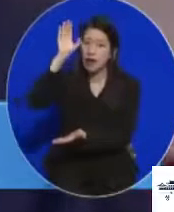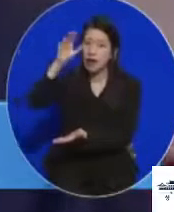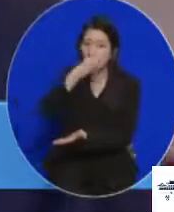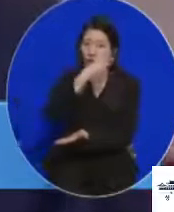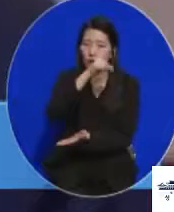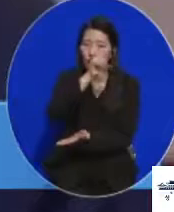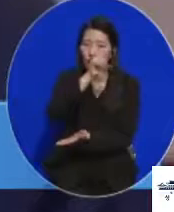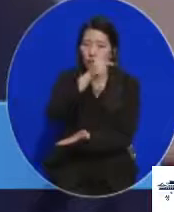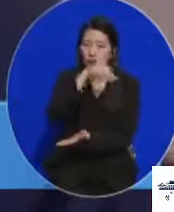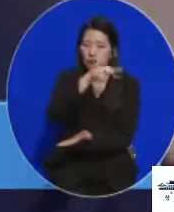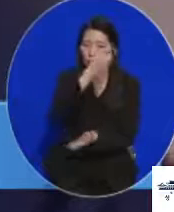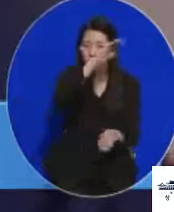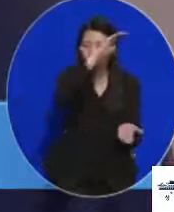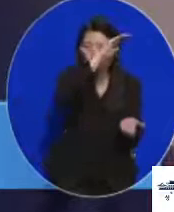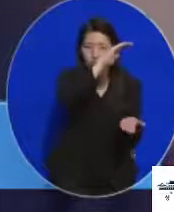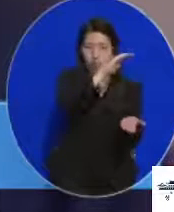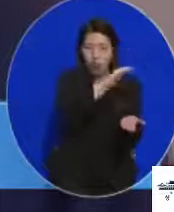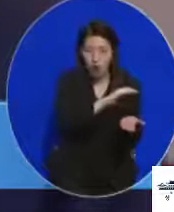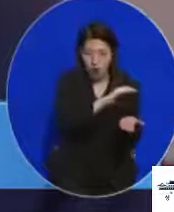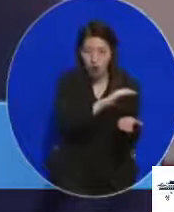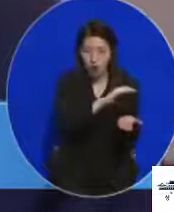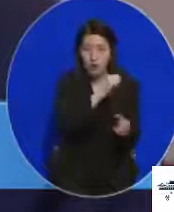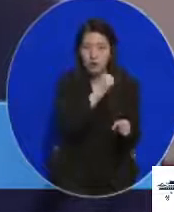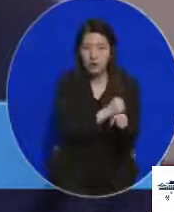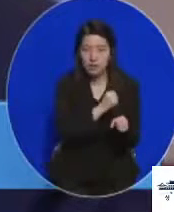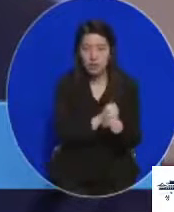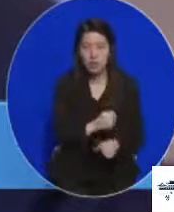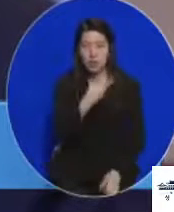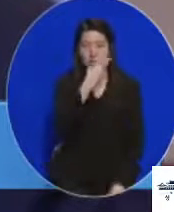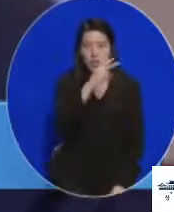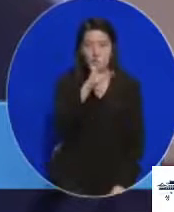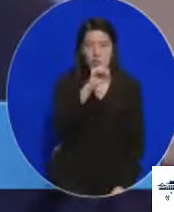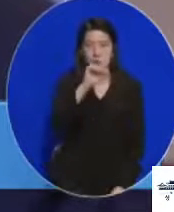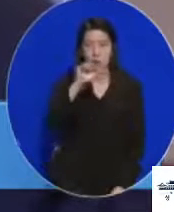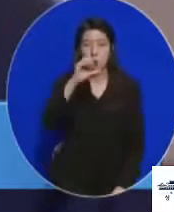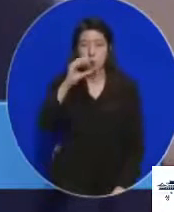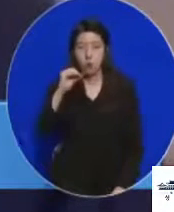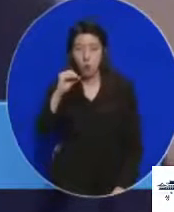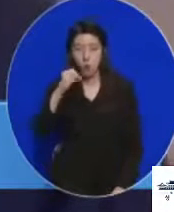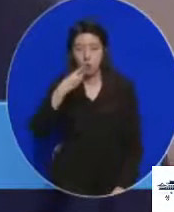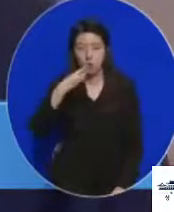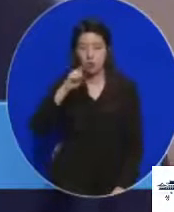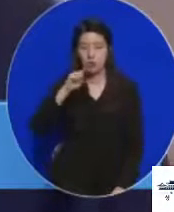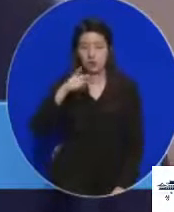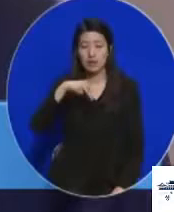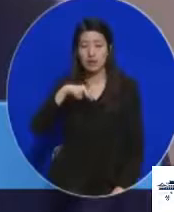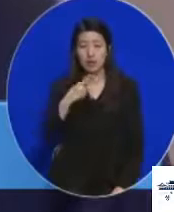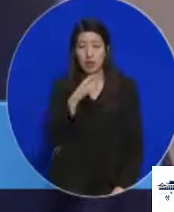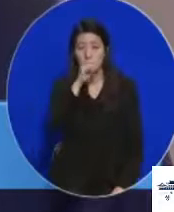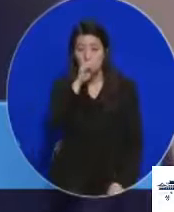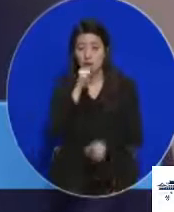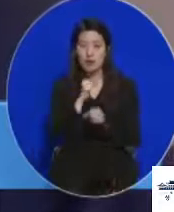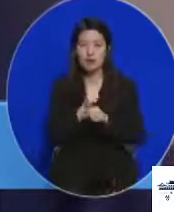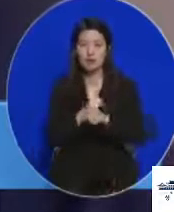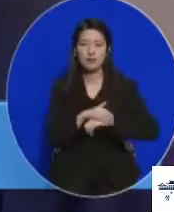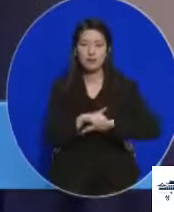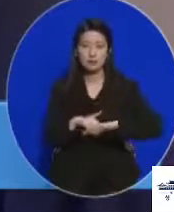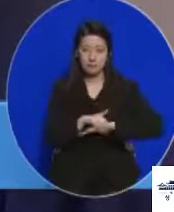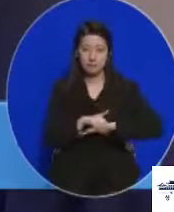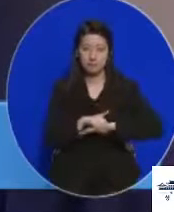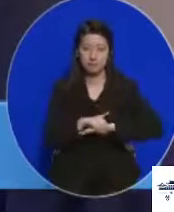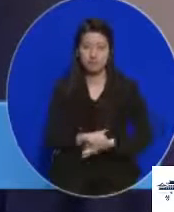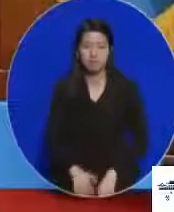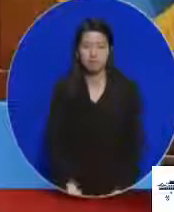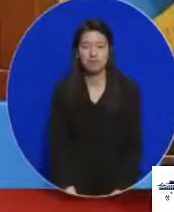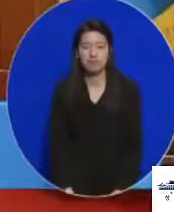사회 전 분야에서 2050 탄소 등 비중 계획을 구체화할 것입니다